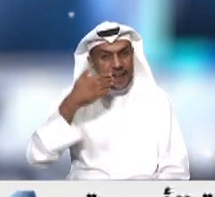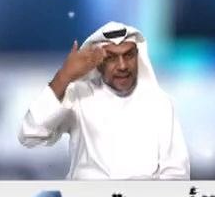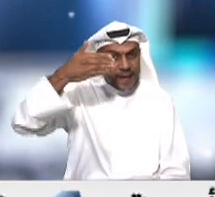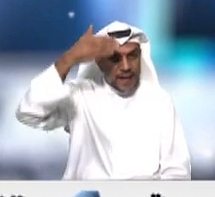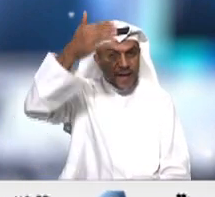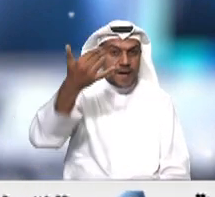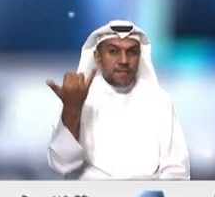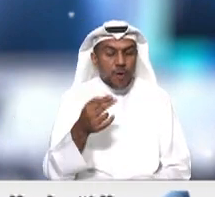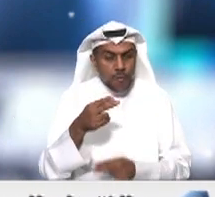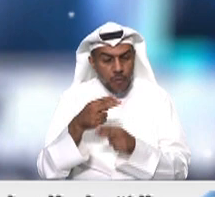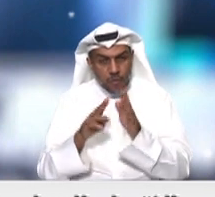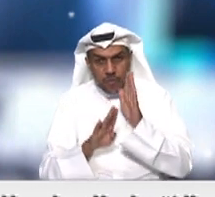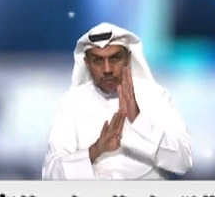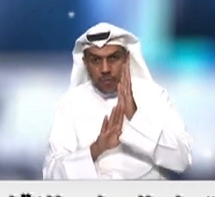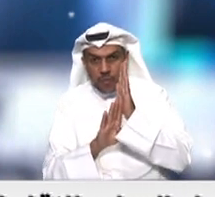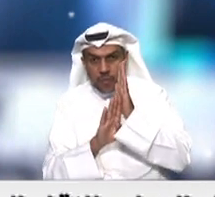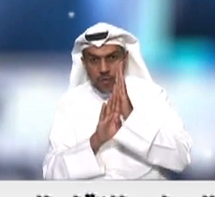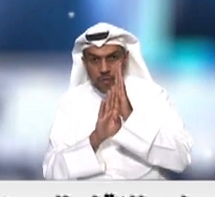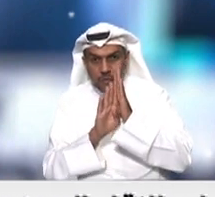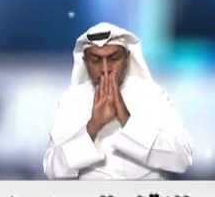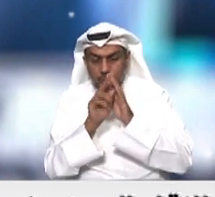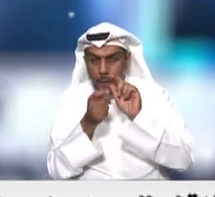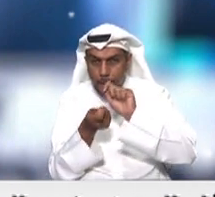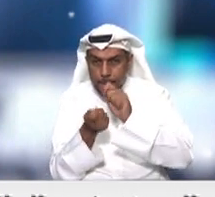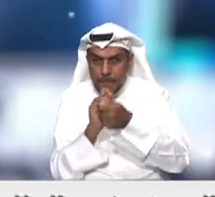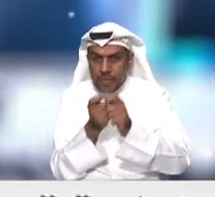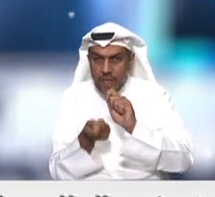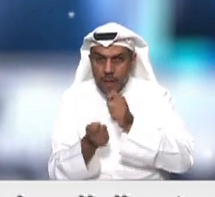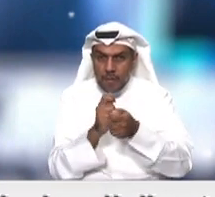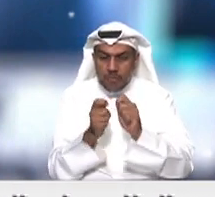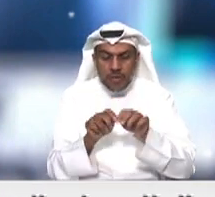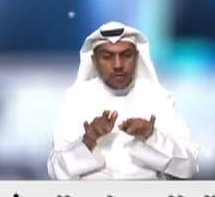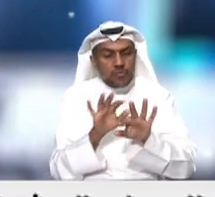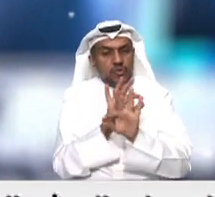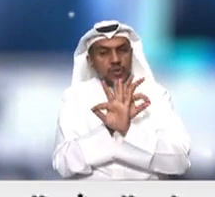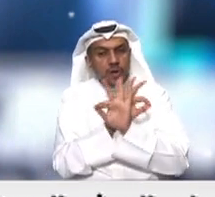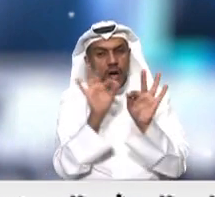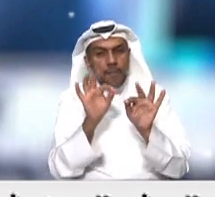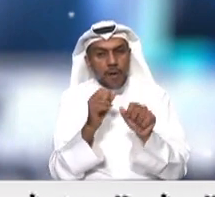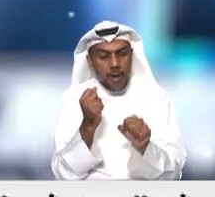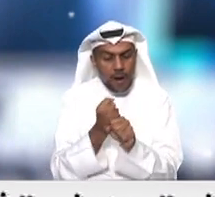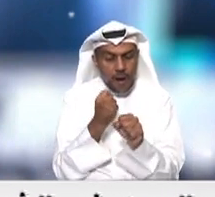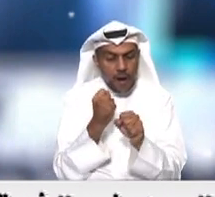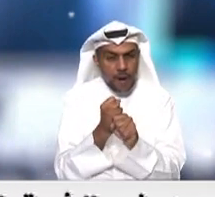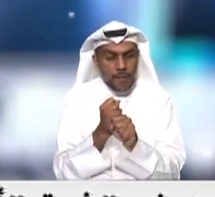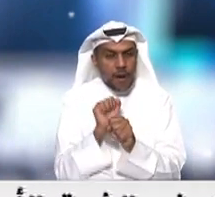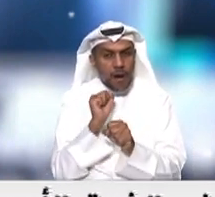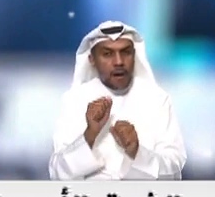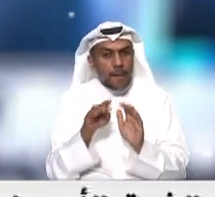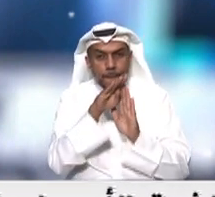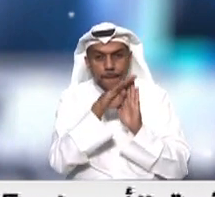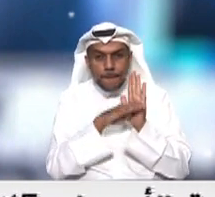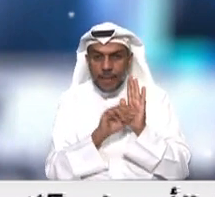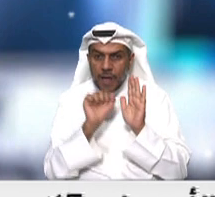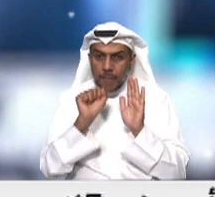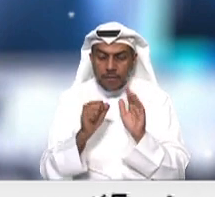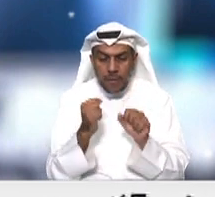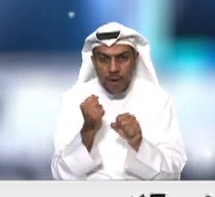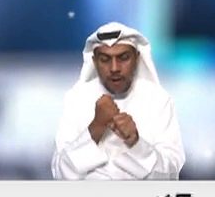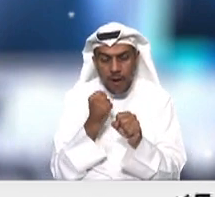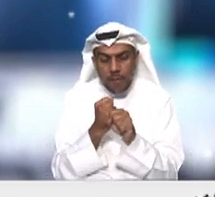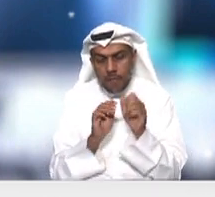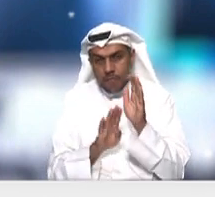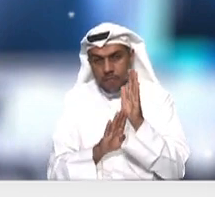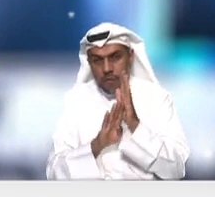الى تعزيز التحول الرقمي واثمر التعامل بين الجانبين في اطلاق البرنامج الوطني لتطوير المهارات